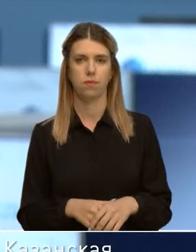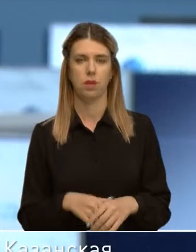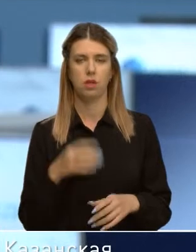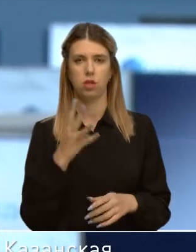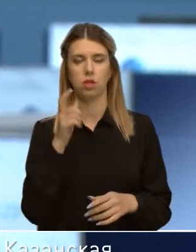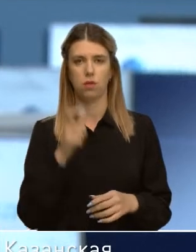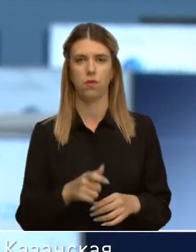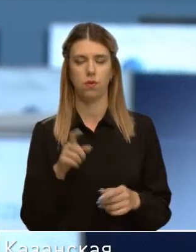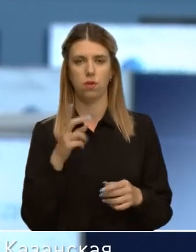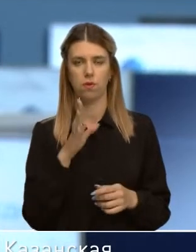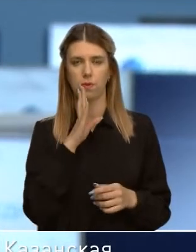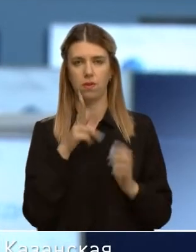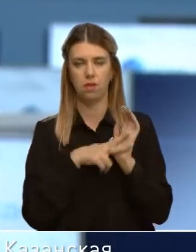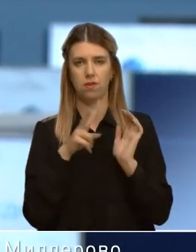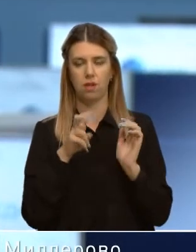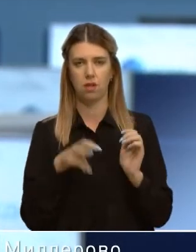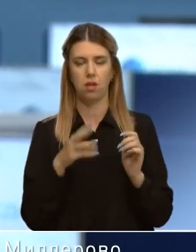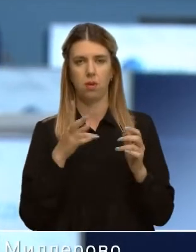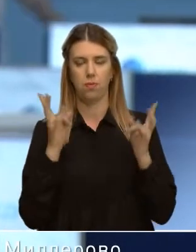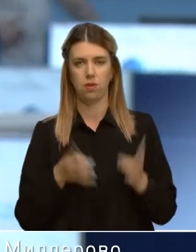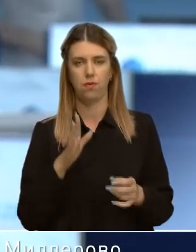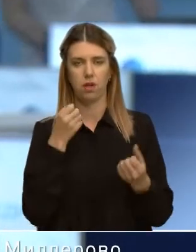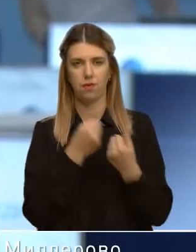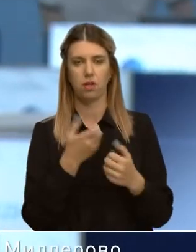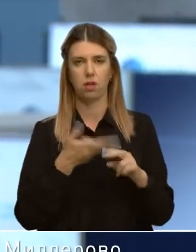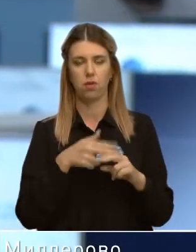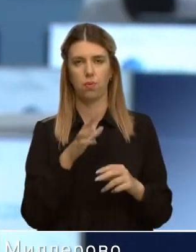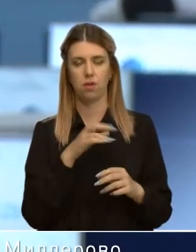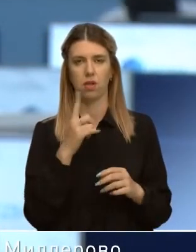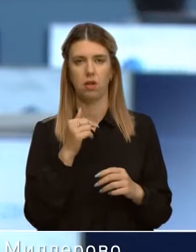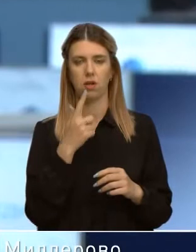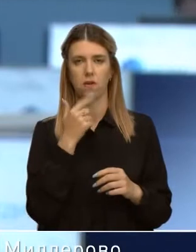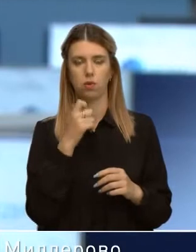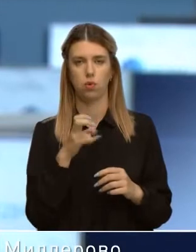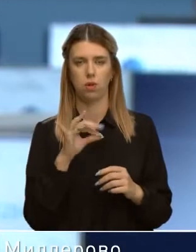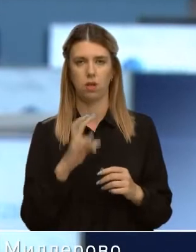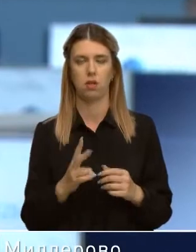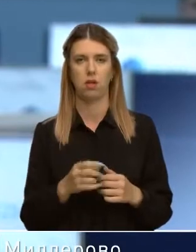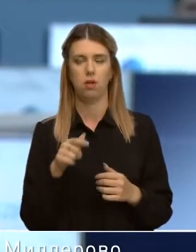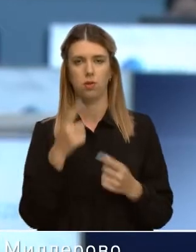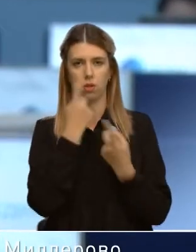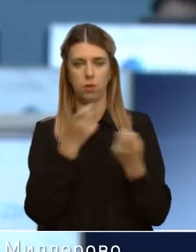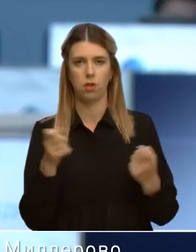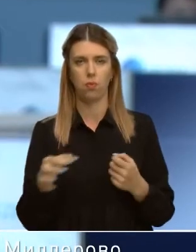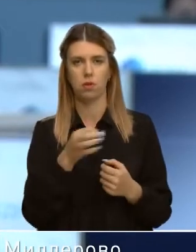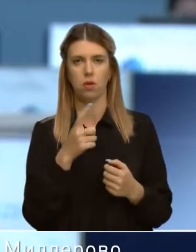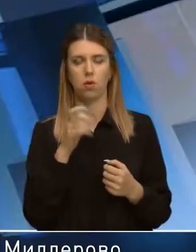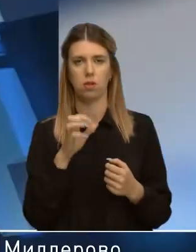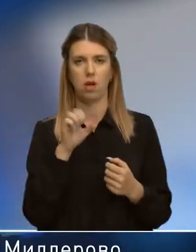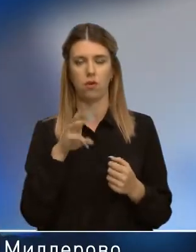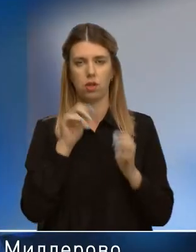четыре человека в том числе 8-летняя девочка пострадали в дтп которое произошло накануне в красном сулине об этом сообщили в областной